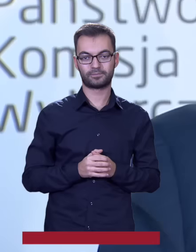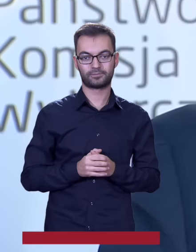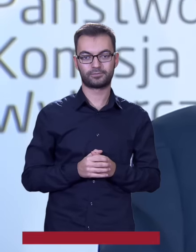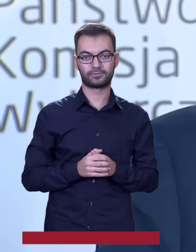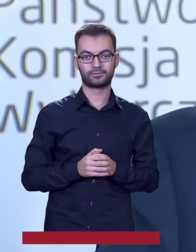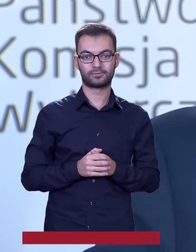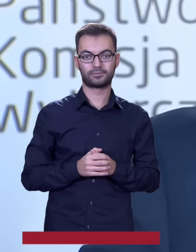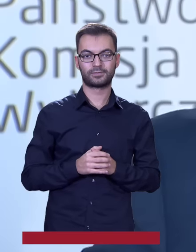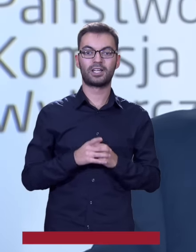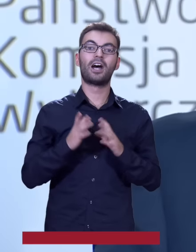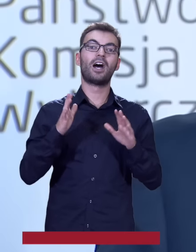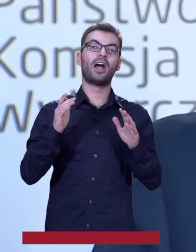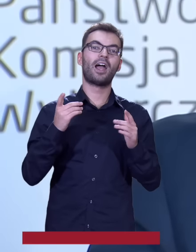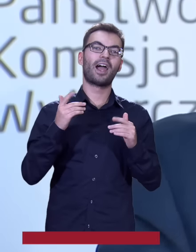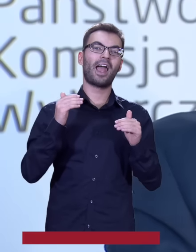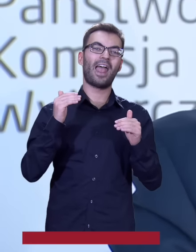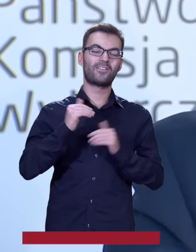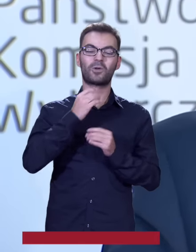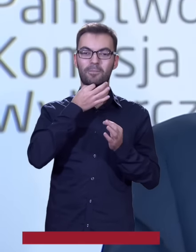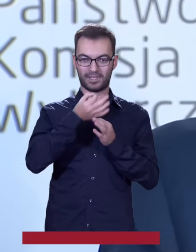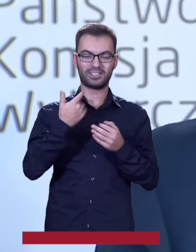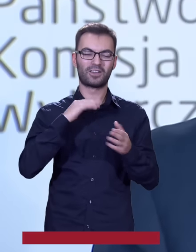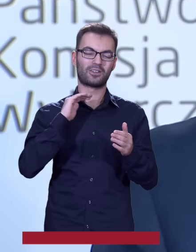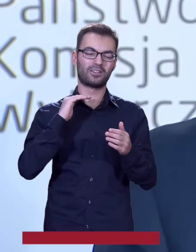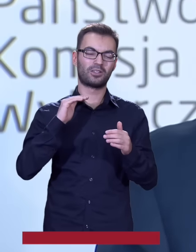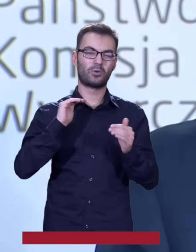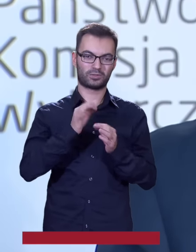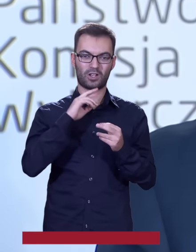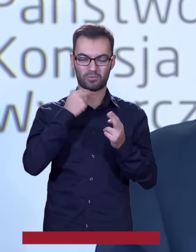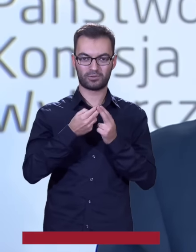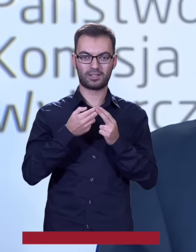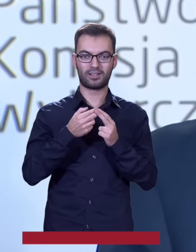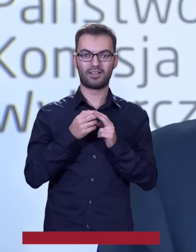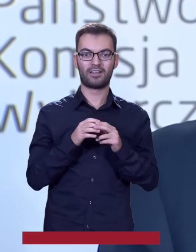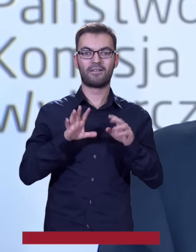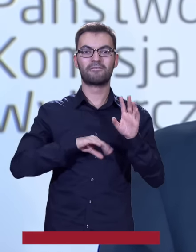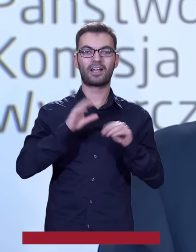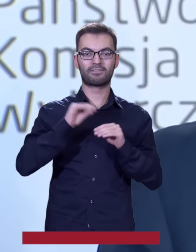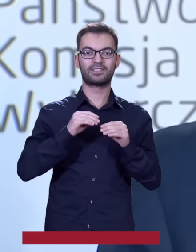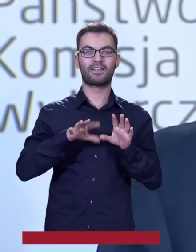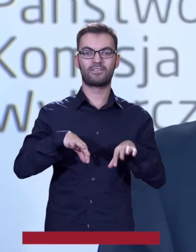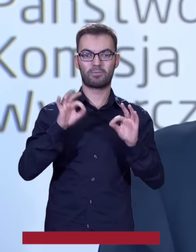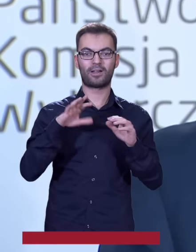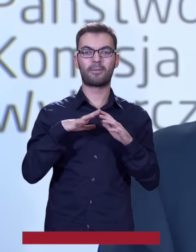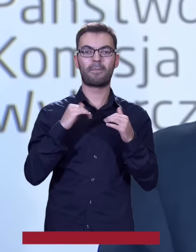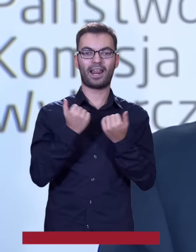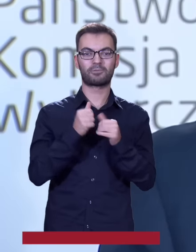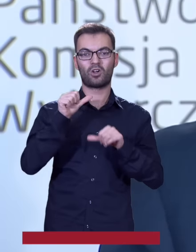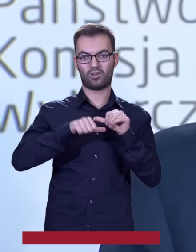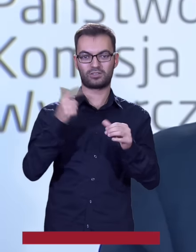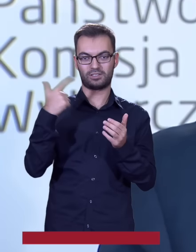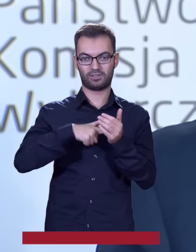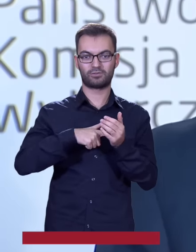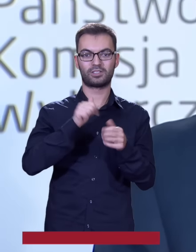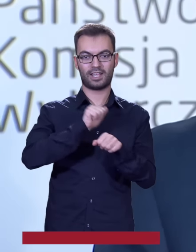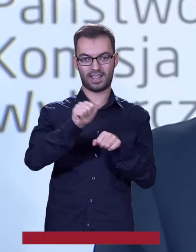Odpowiadając ewentualnie na pytanie dotyczące frekwencji w wyborach parlamentarnych w roku